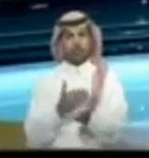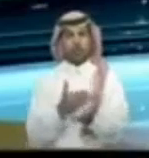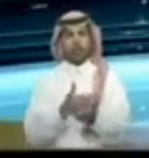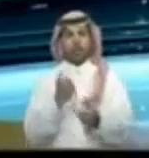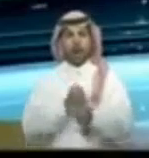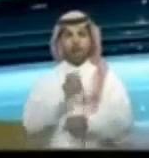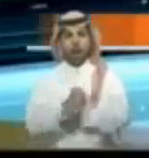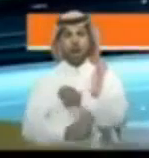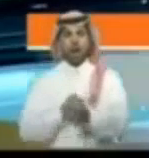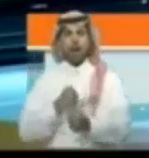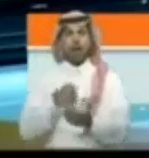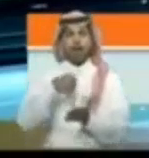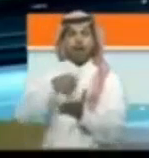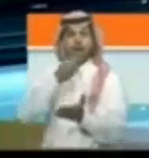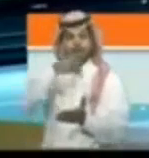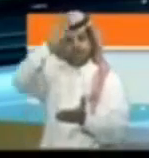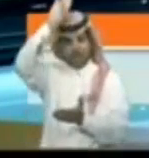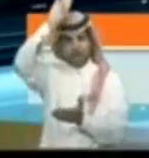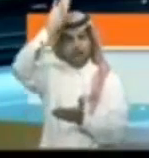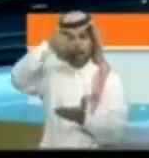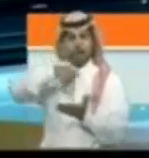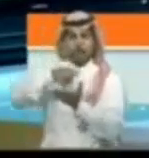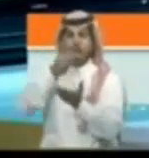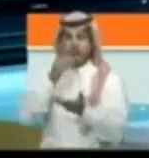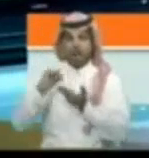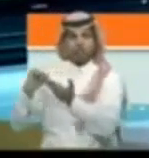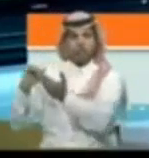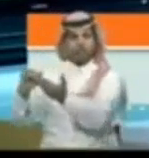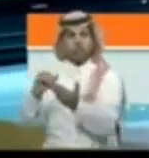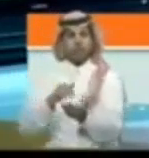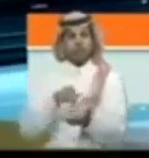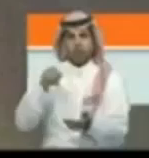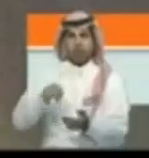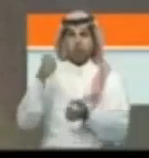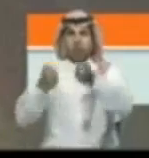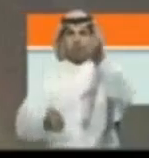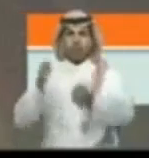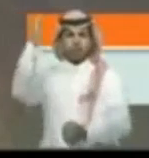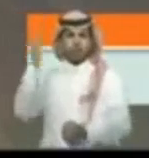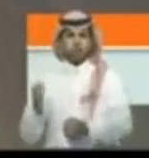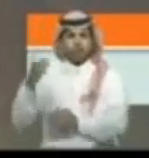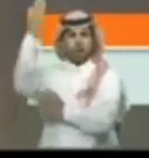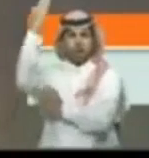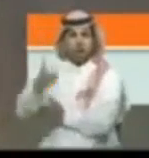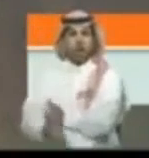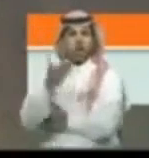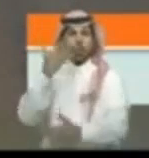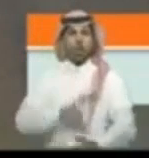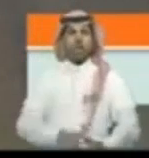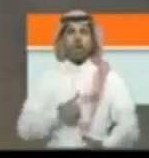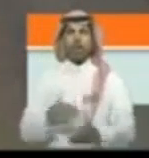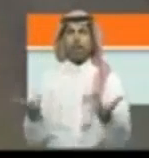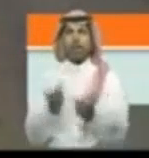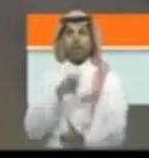ضمن الأعمال الإنسانية والإغاثية التي يقوم بها مركز الملك سلمان، عبرت منفذ الوديعة الحدودي 11